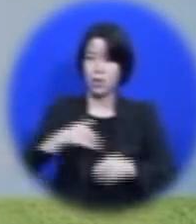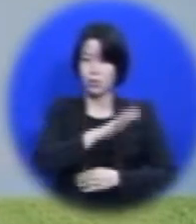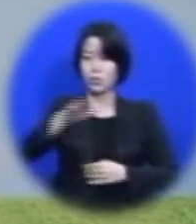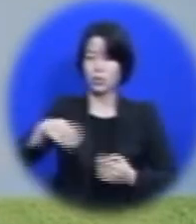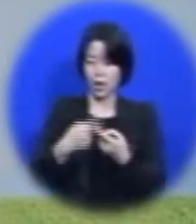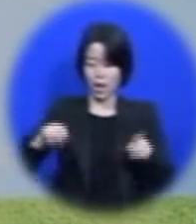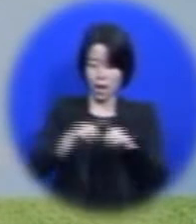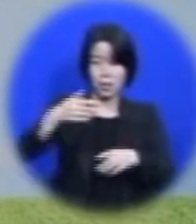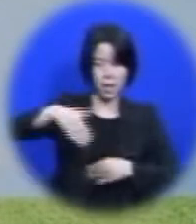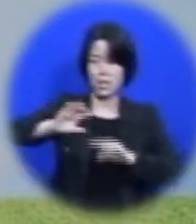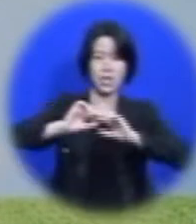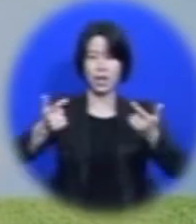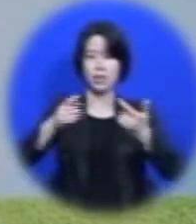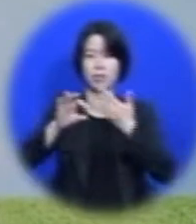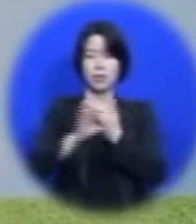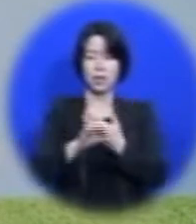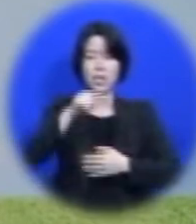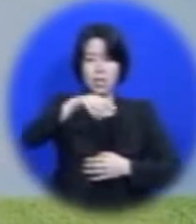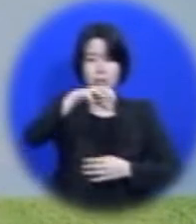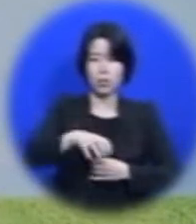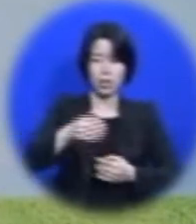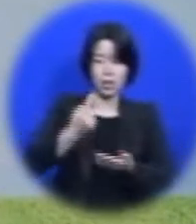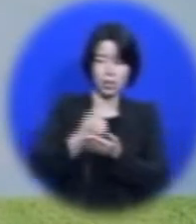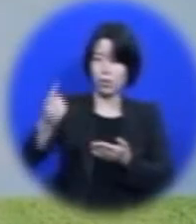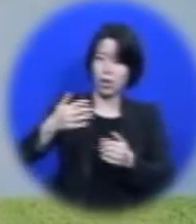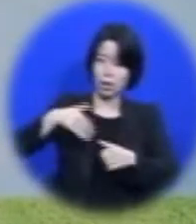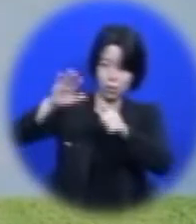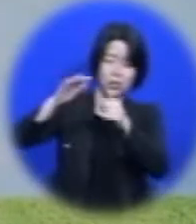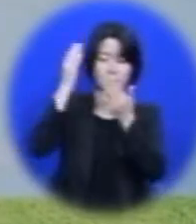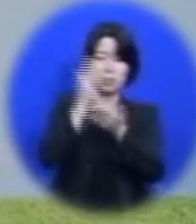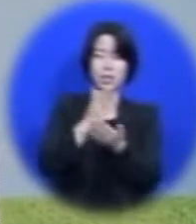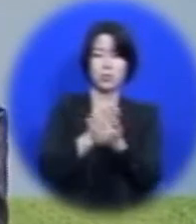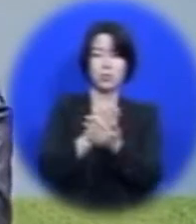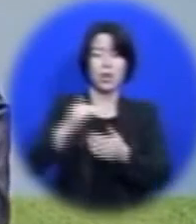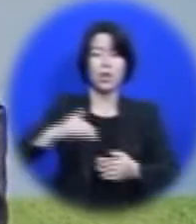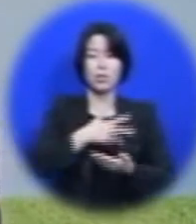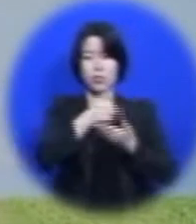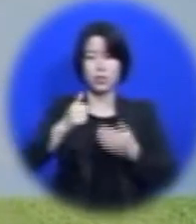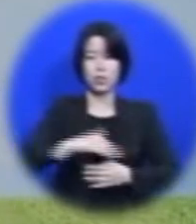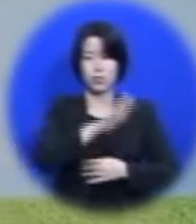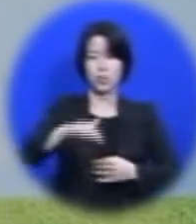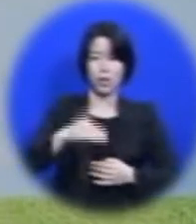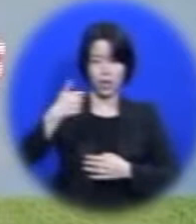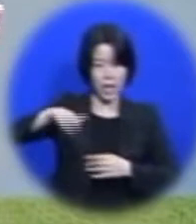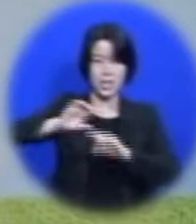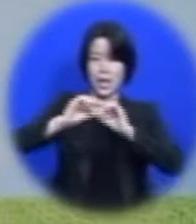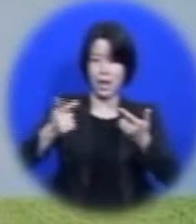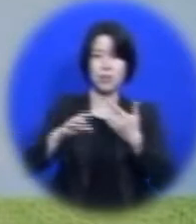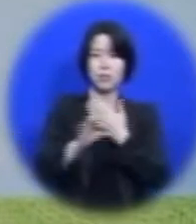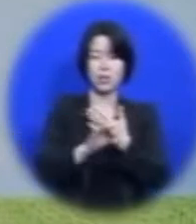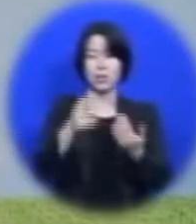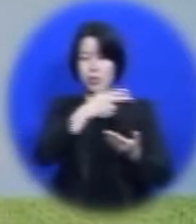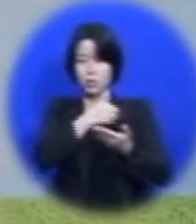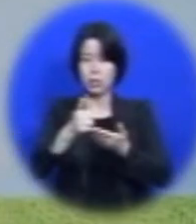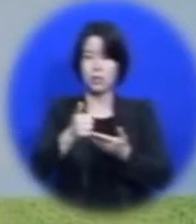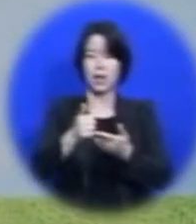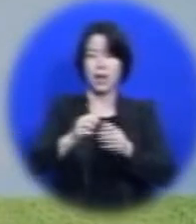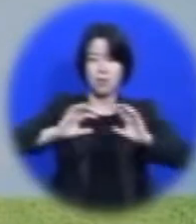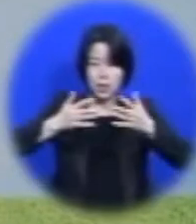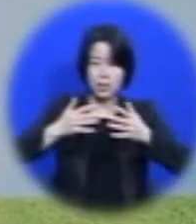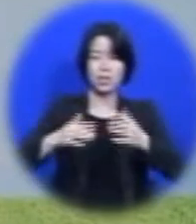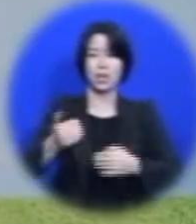가지 않으시려면 우리를 이곳에서 떠나 올려 보내지 마십시오. 주님께서 우리와 함께 가지 않으시면 주님께서 주님의